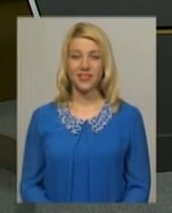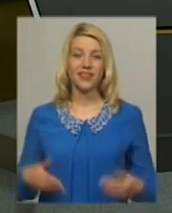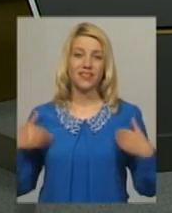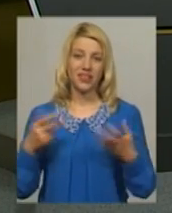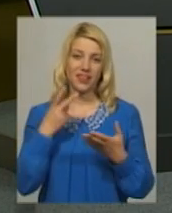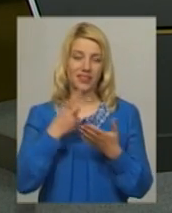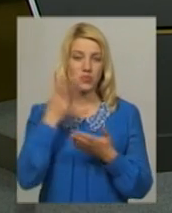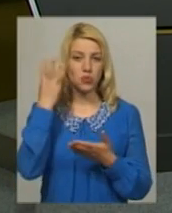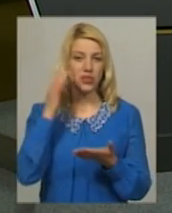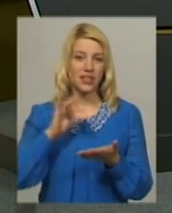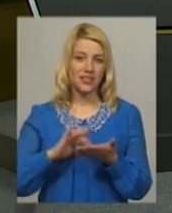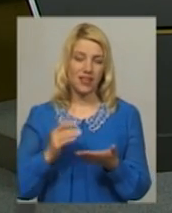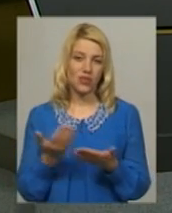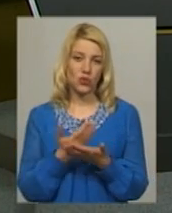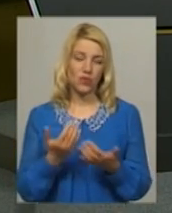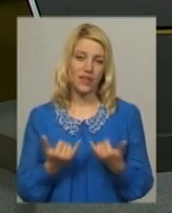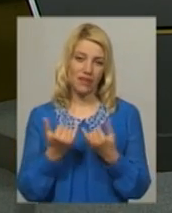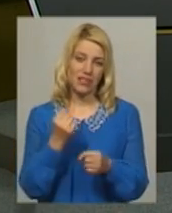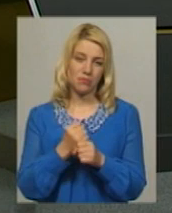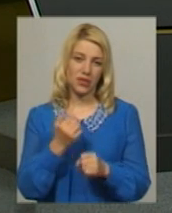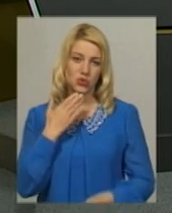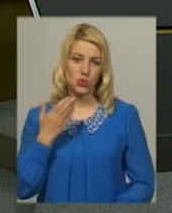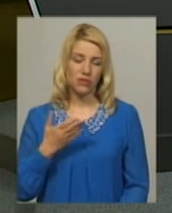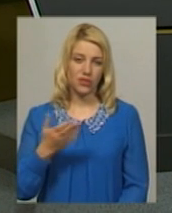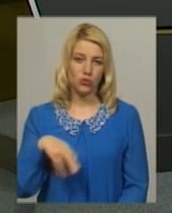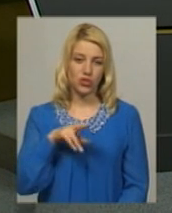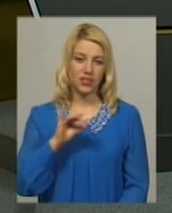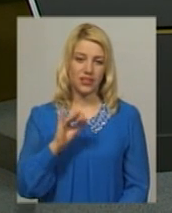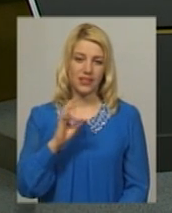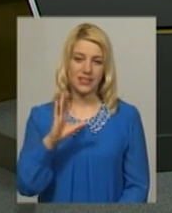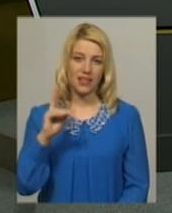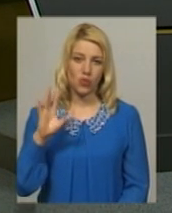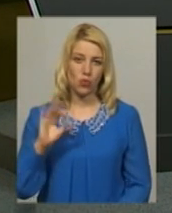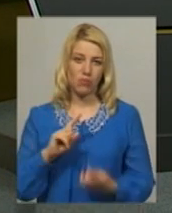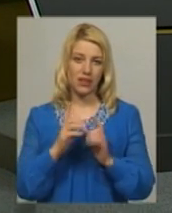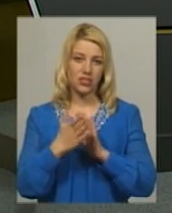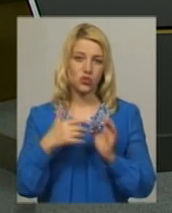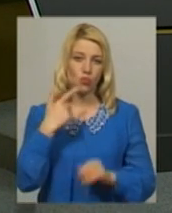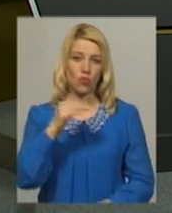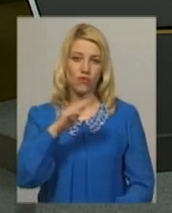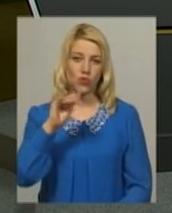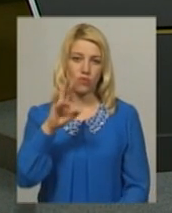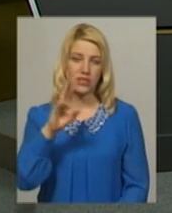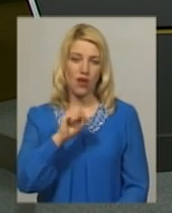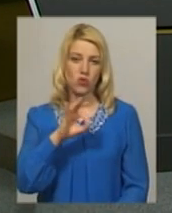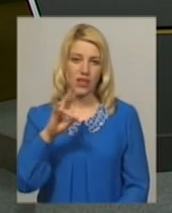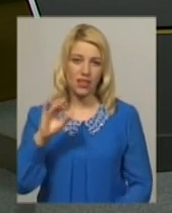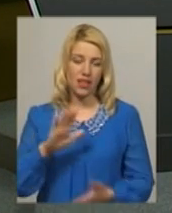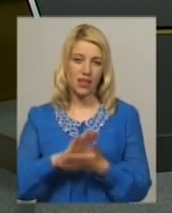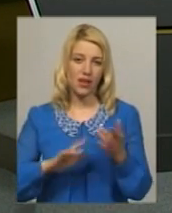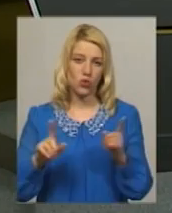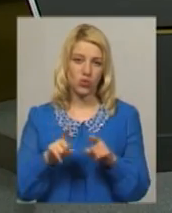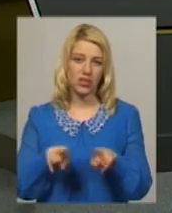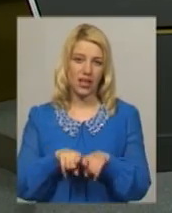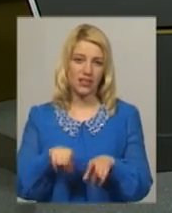Вітаю в ефірі Поділля Центр. Випуск новин у студії. Для вас працюють ведуча Дарина Денисенко, переклад на жестову мову Оксана Фіновська. Далі коротко про